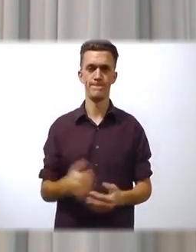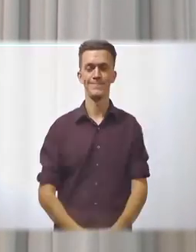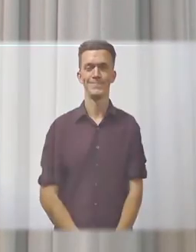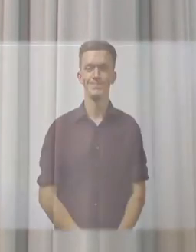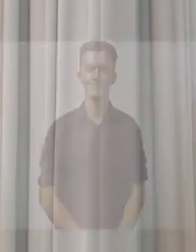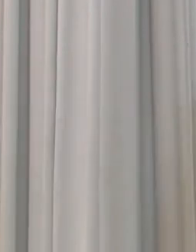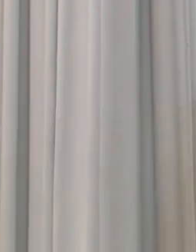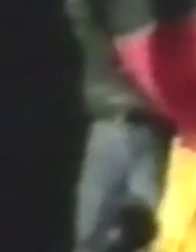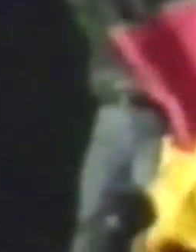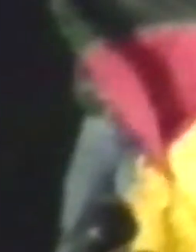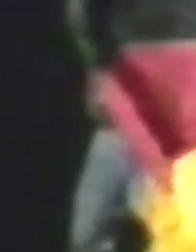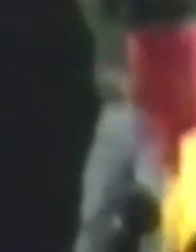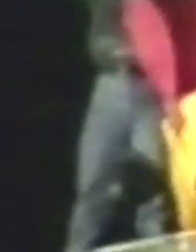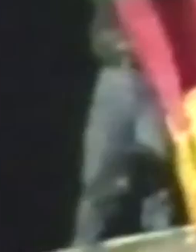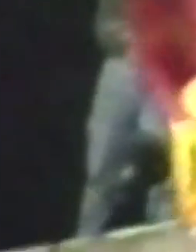schwerwiegende Folgen hat.